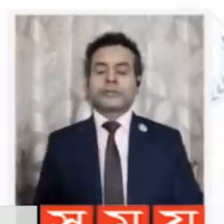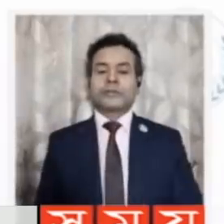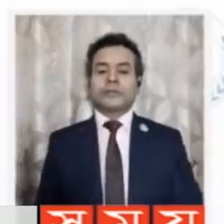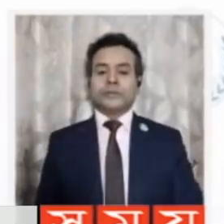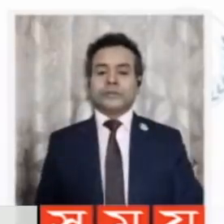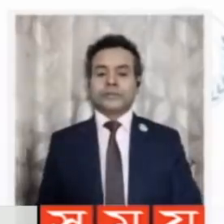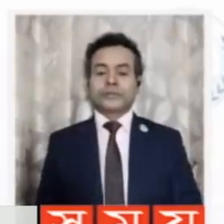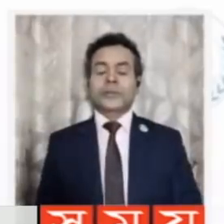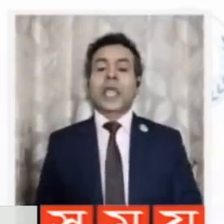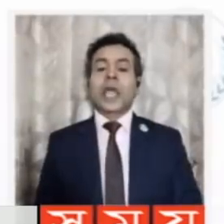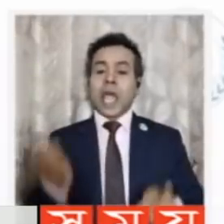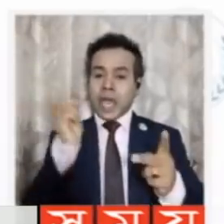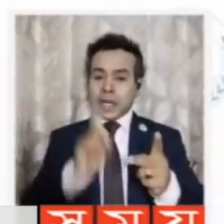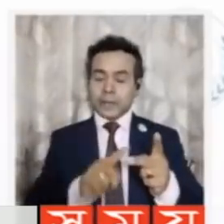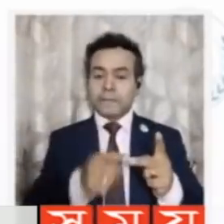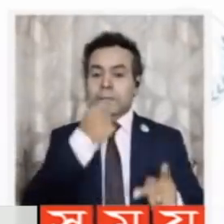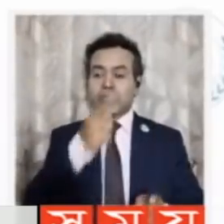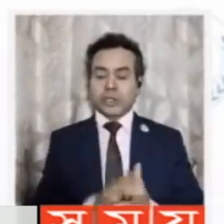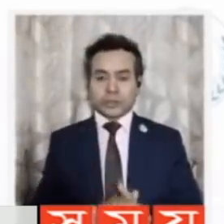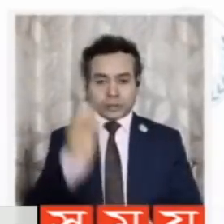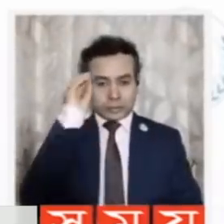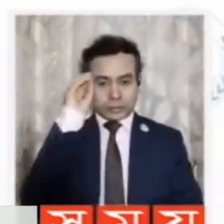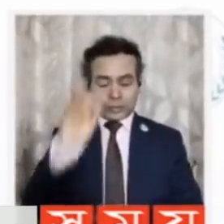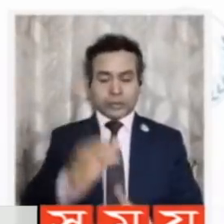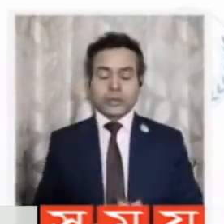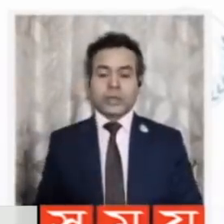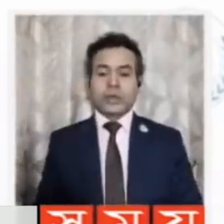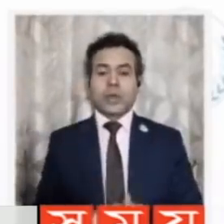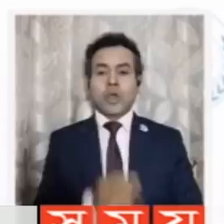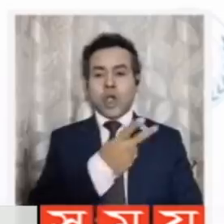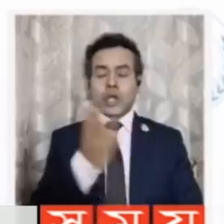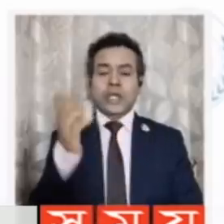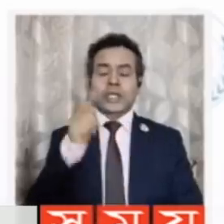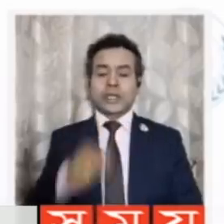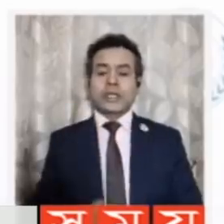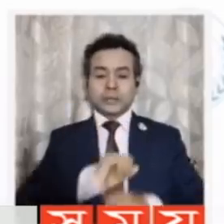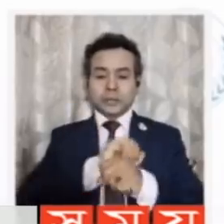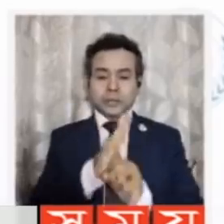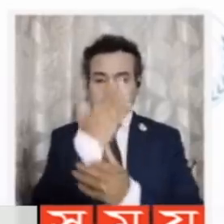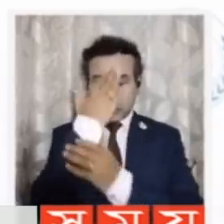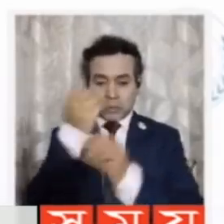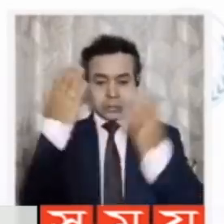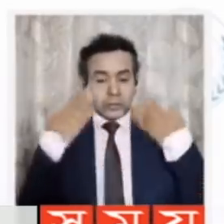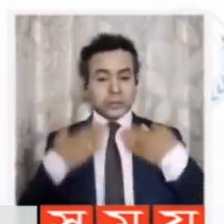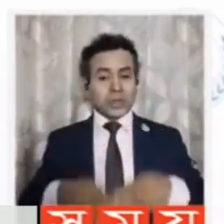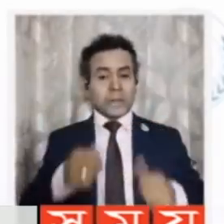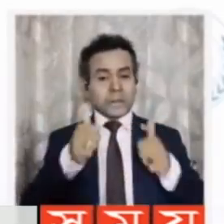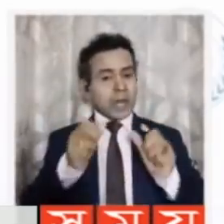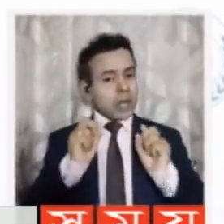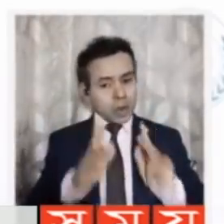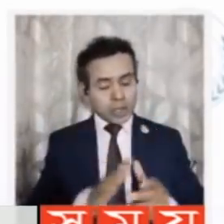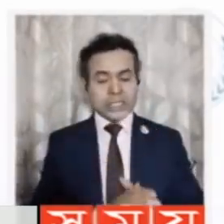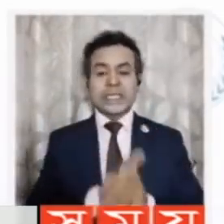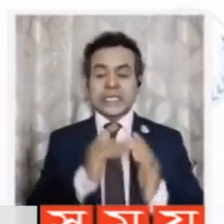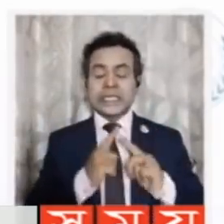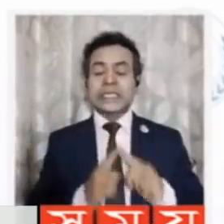আরেকটি বিষয় দৃষ্টি আকর্ষণ করব। অনেকেই সুস্থ হয়ে যাওয়ার পরে কাজে ফিরতে তাদের অসুবিধা হচ্ছে,